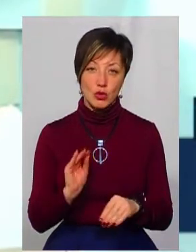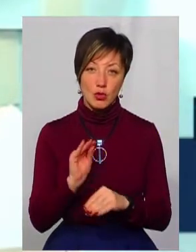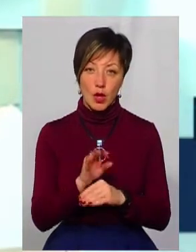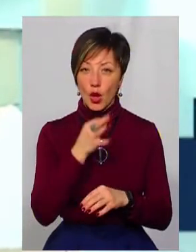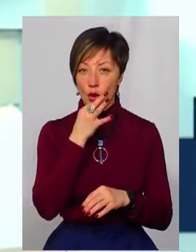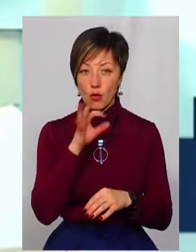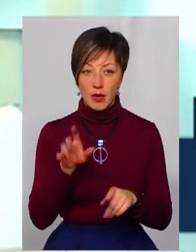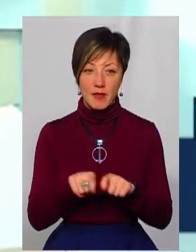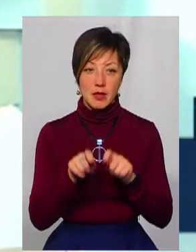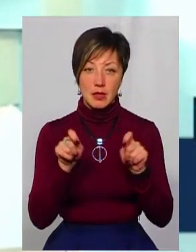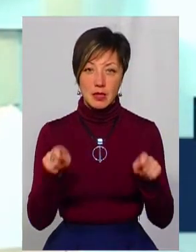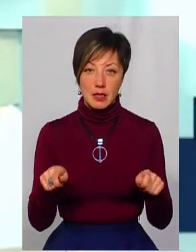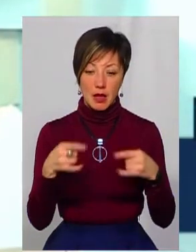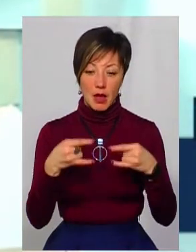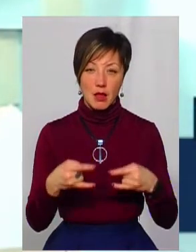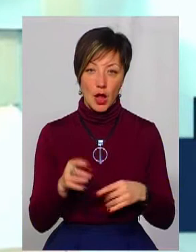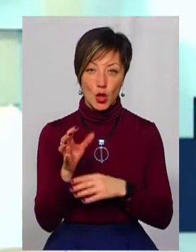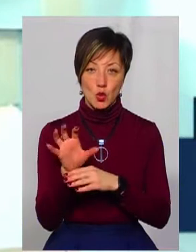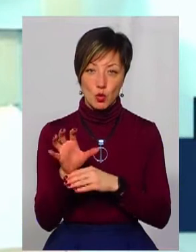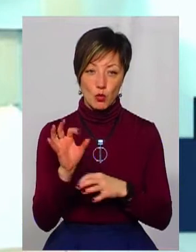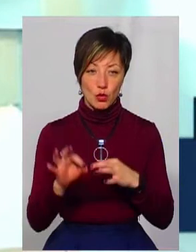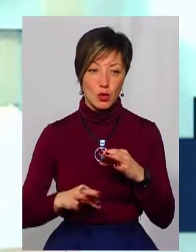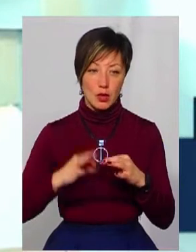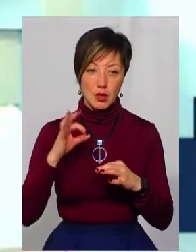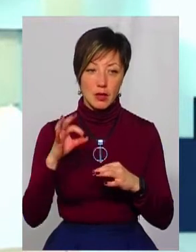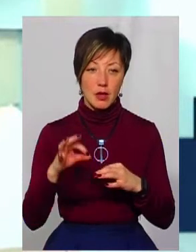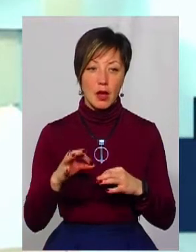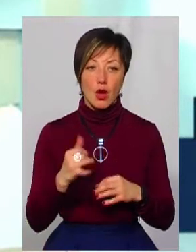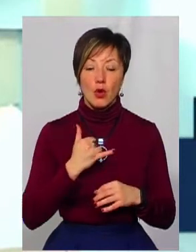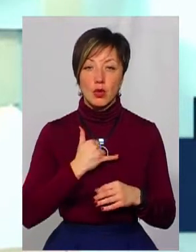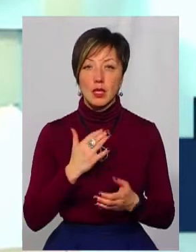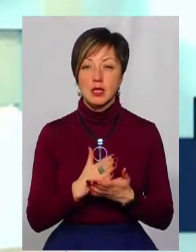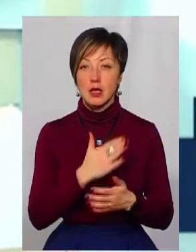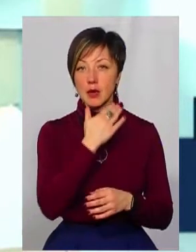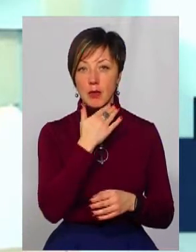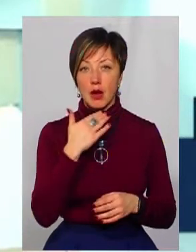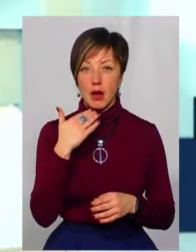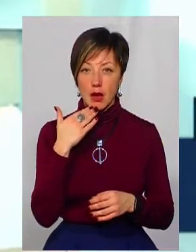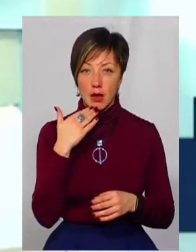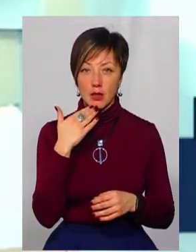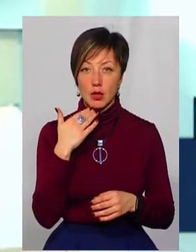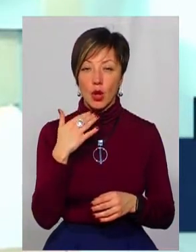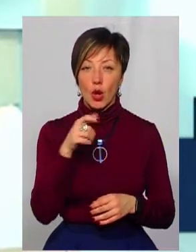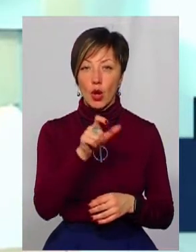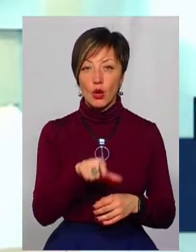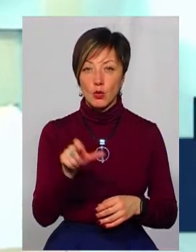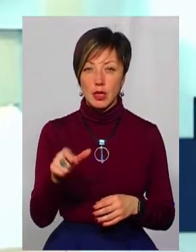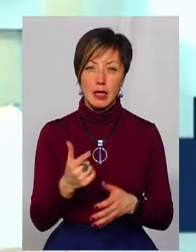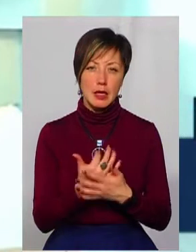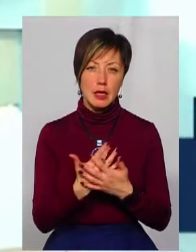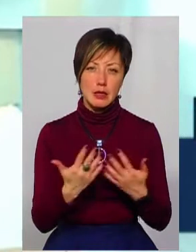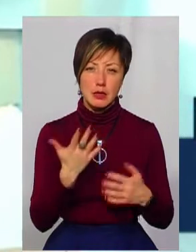додати любі відкриті канали, які йдуть на супутнику. Тому що в нас є досить багато людей різних